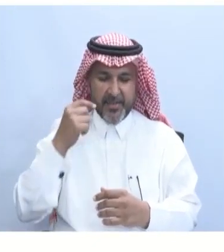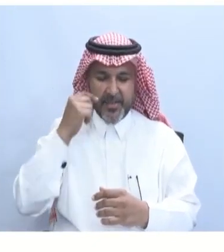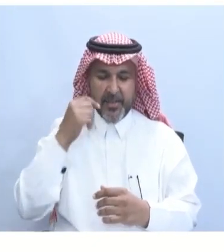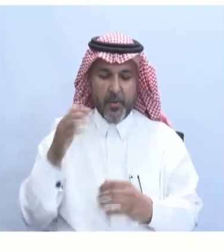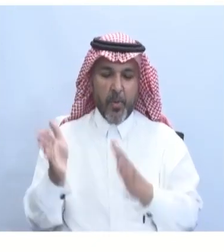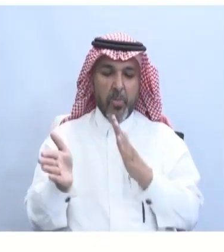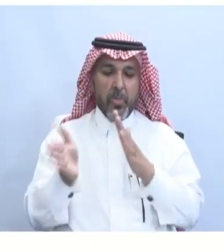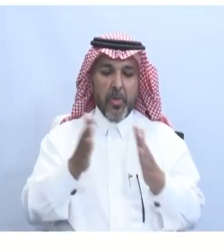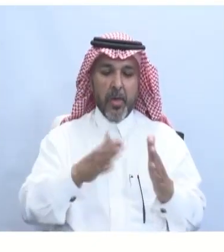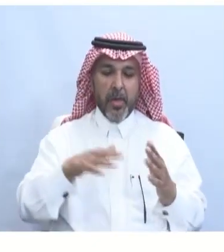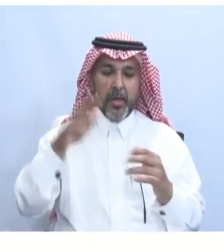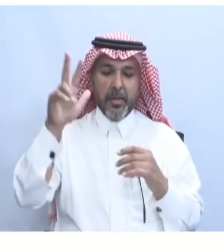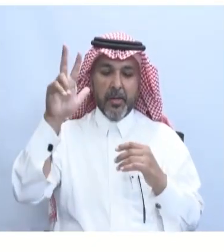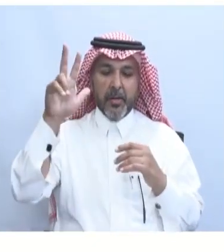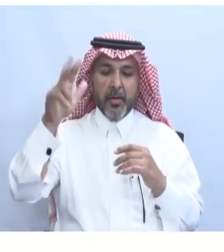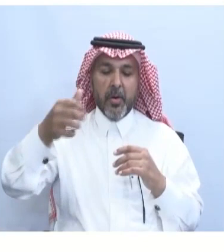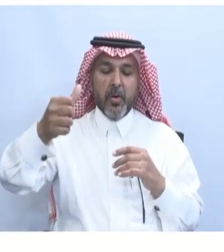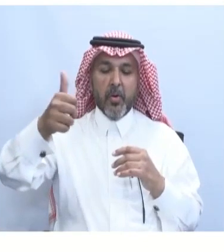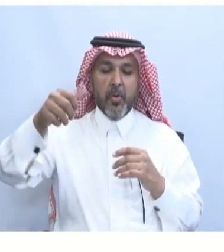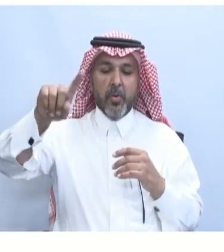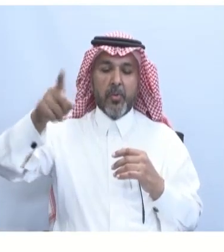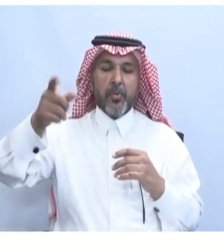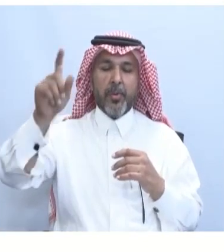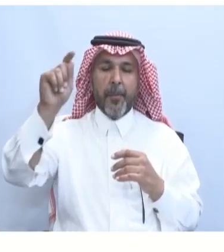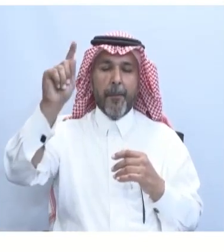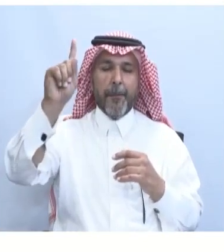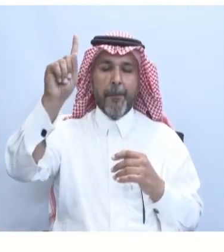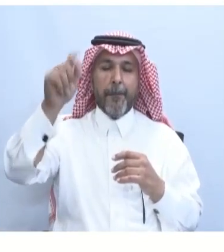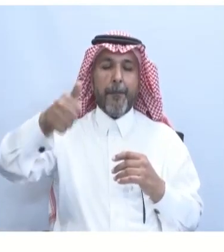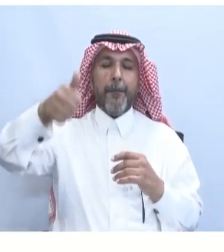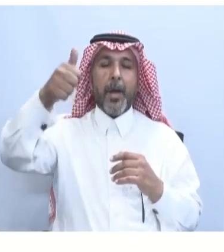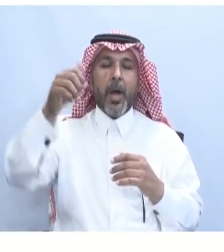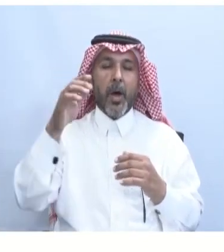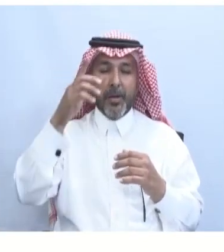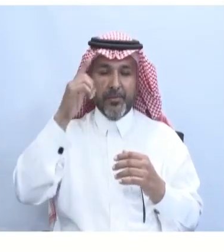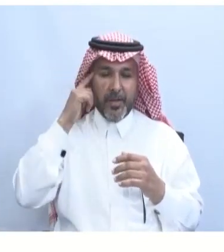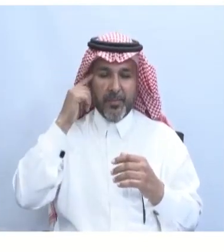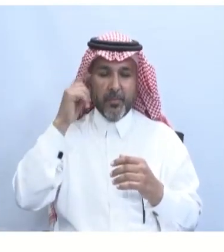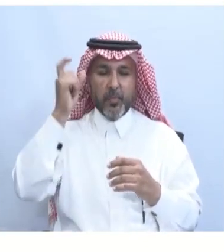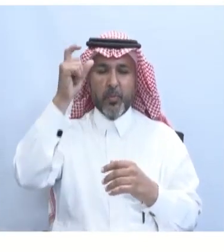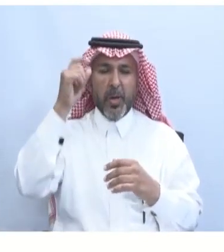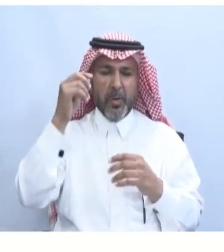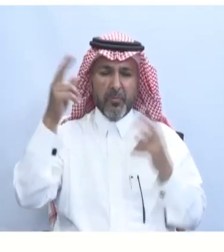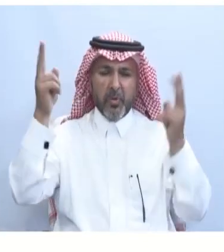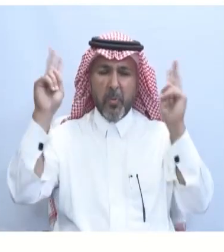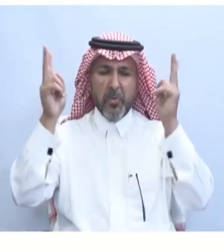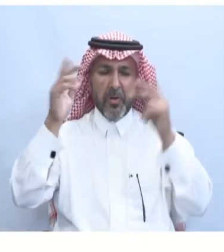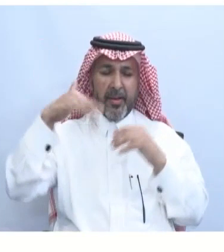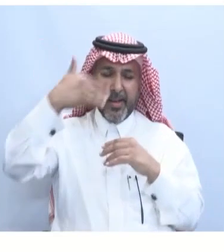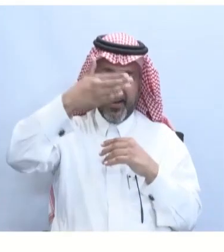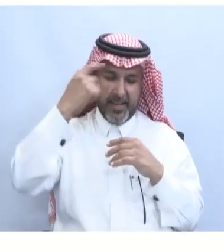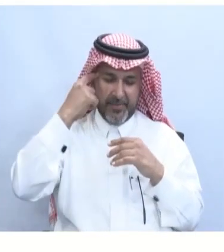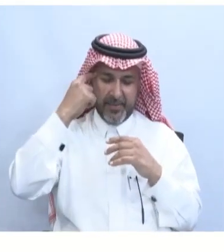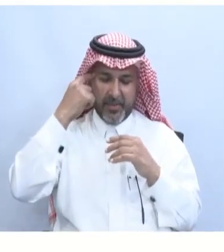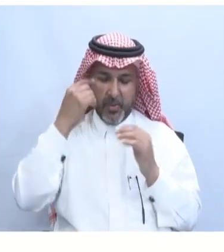اسيا اذا هذه الحضاره التي كان اساسها ونقطه